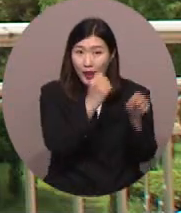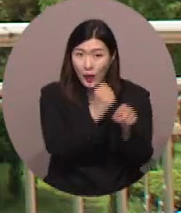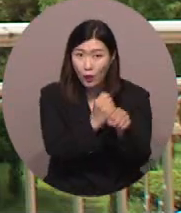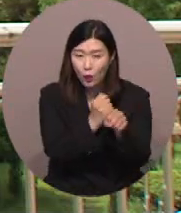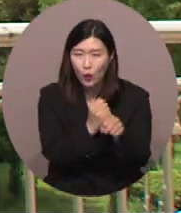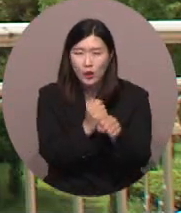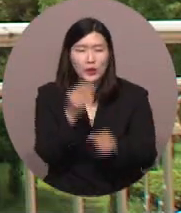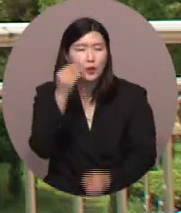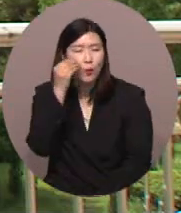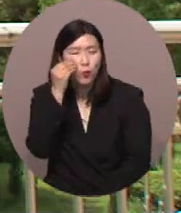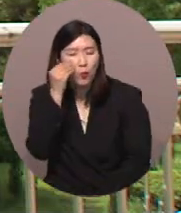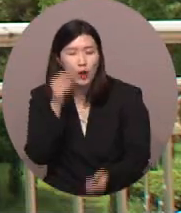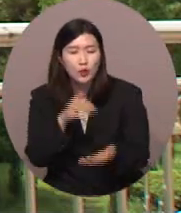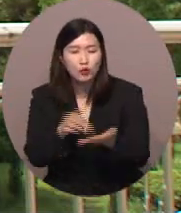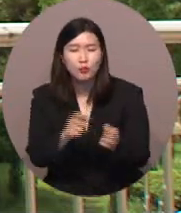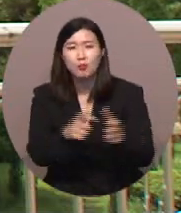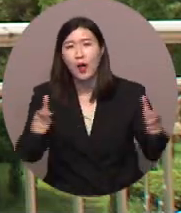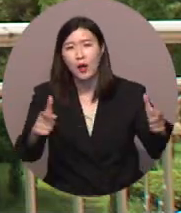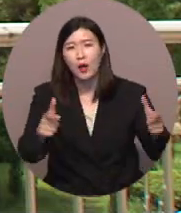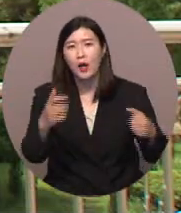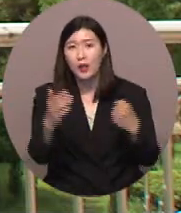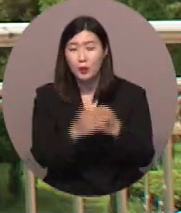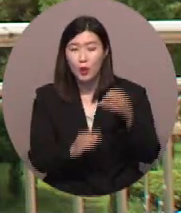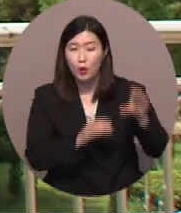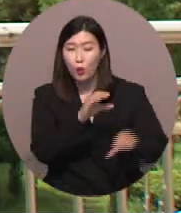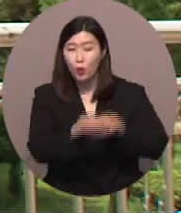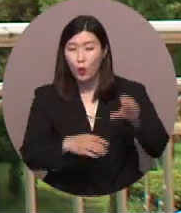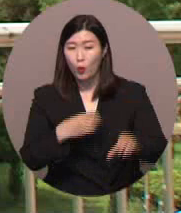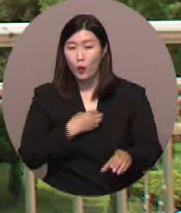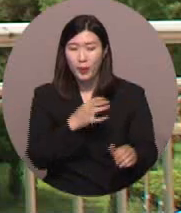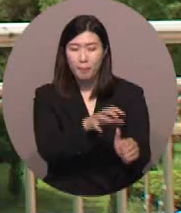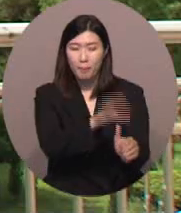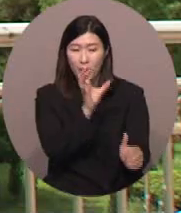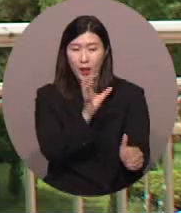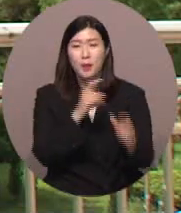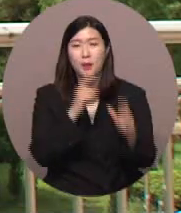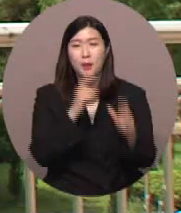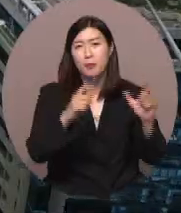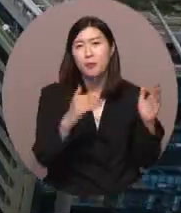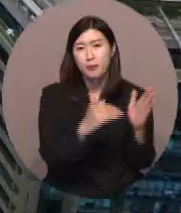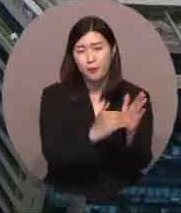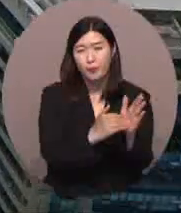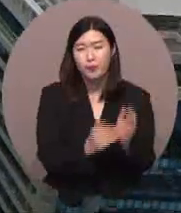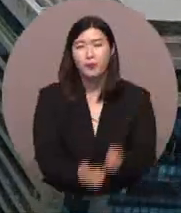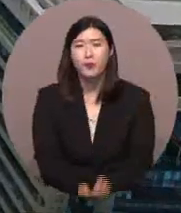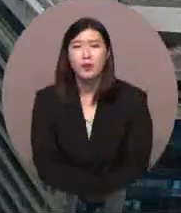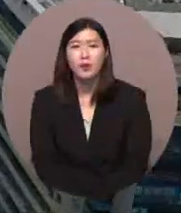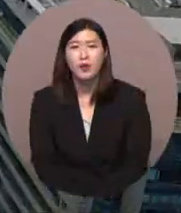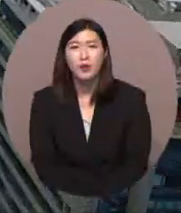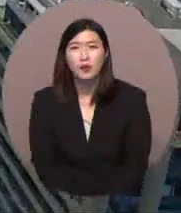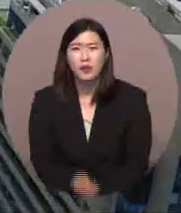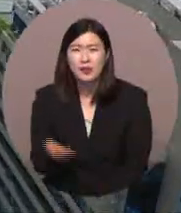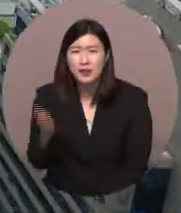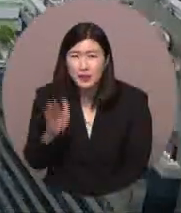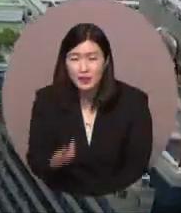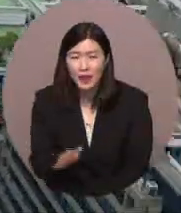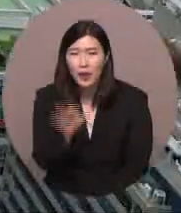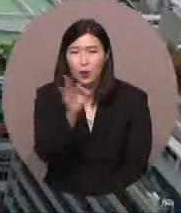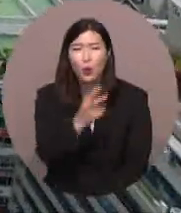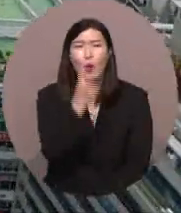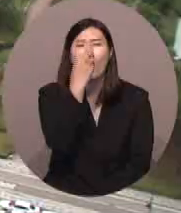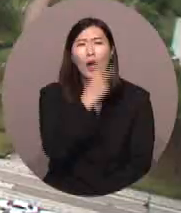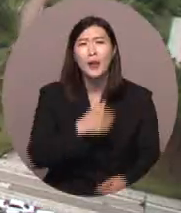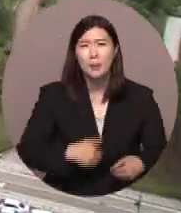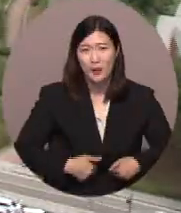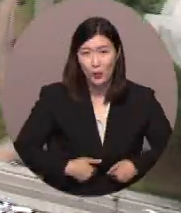안정세가 이어지면서 대전 지역 4개 구에 투기과열지구 해제를 결정했다고 밝혔습니다 하지만 대전의 조정 대상 지역과